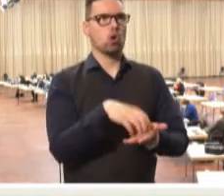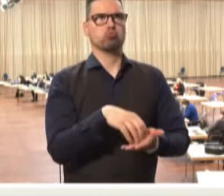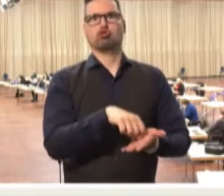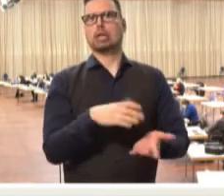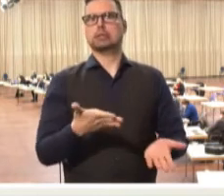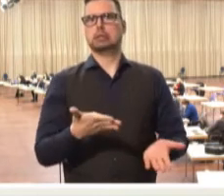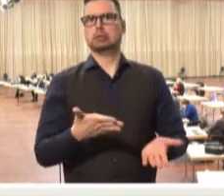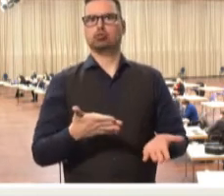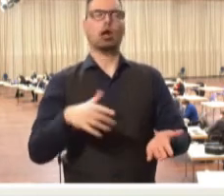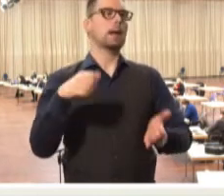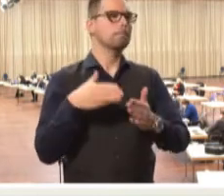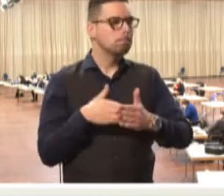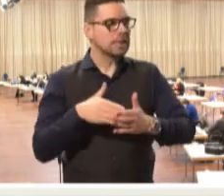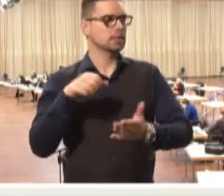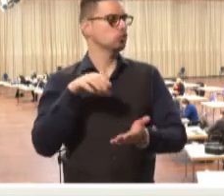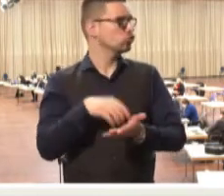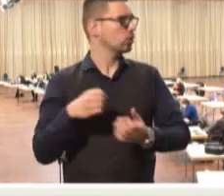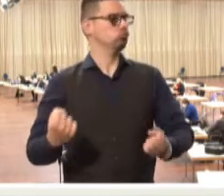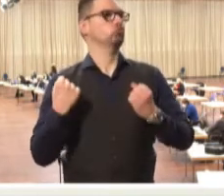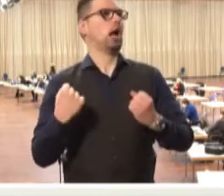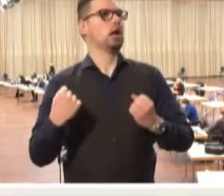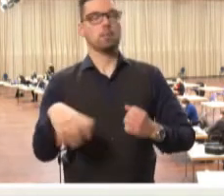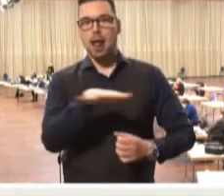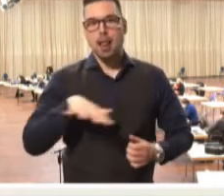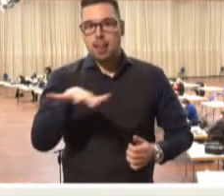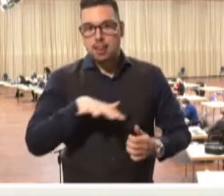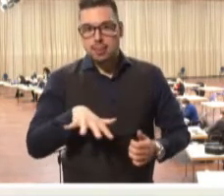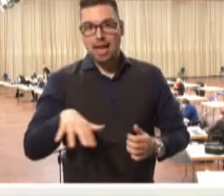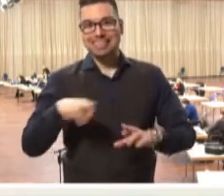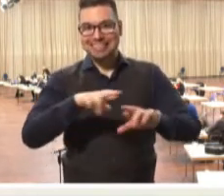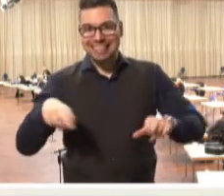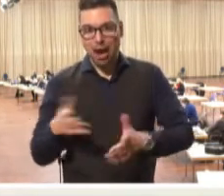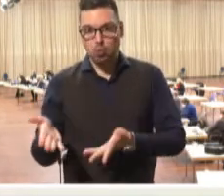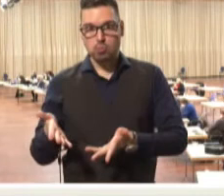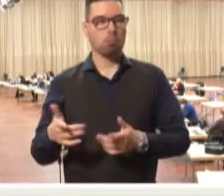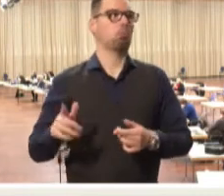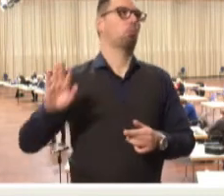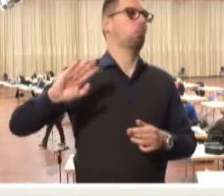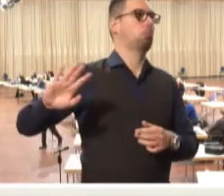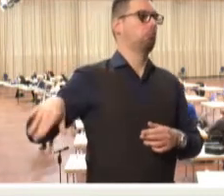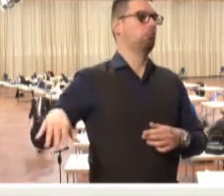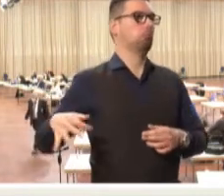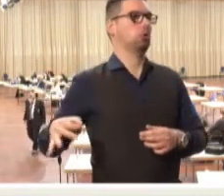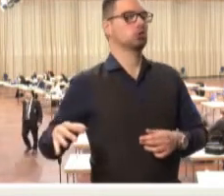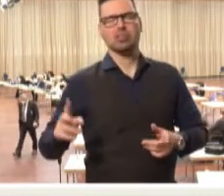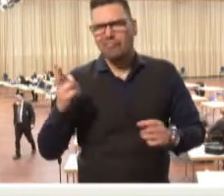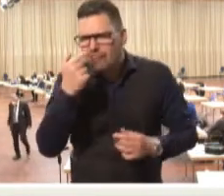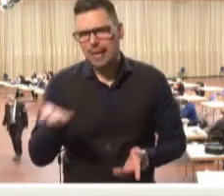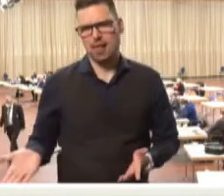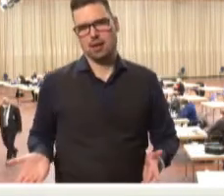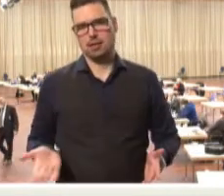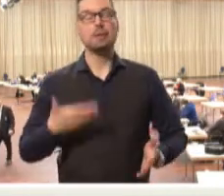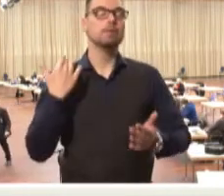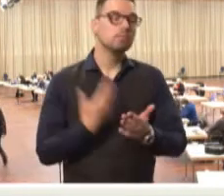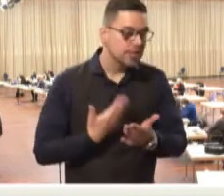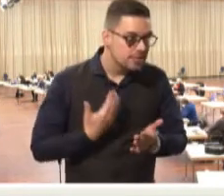Mittelstädte. Aber zu glauben, dass man dann den ländlichen Raum vernachlässigen könnte, ist ein Fehler. Und deswegen sage